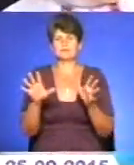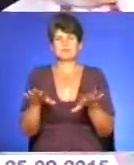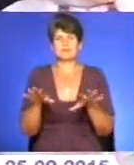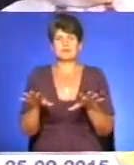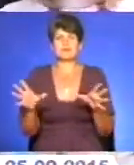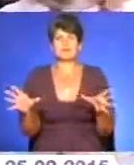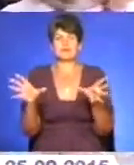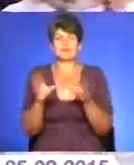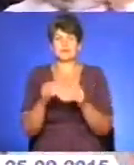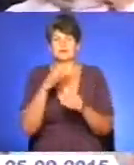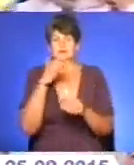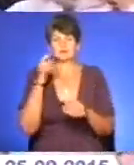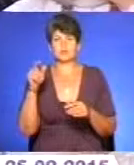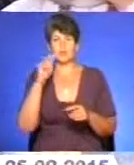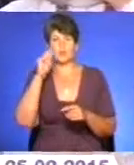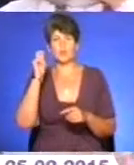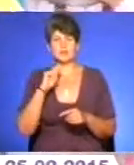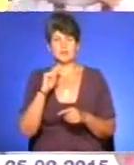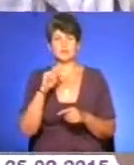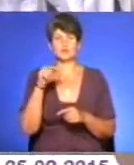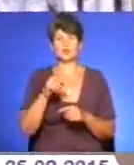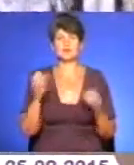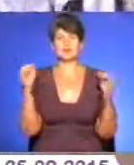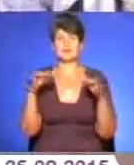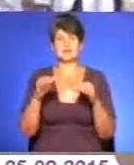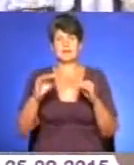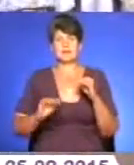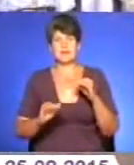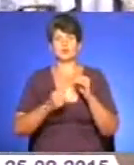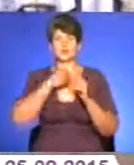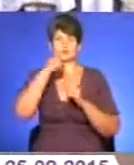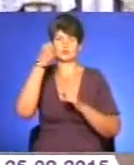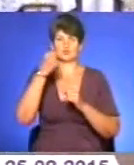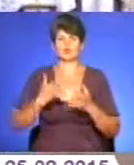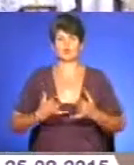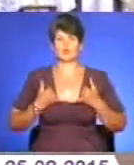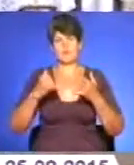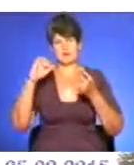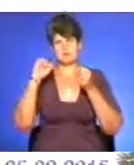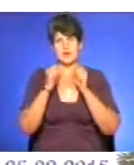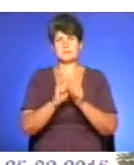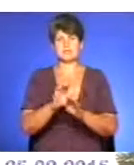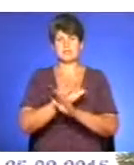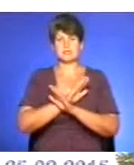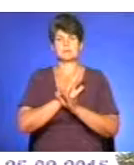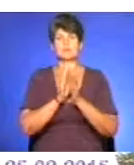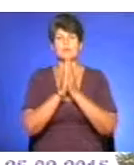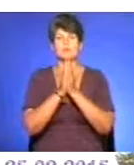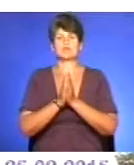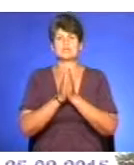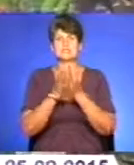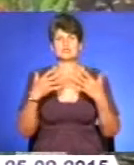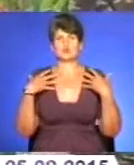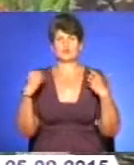єднає небайдужих, єднає українців. Тут зібралися від малого до старого, щоб вшанувати пам'ять загиблих і помолитися за здоров'я і силу